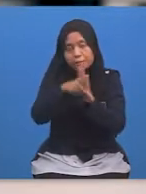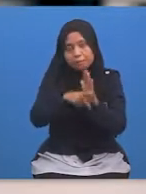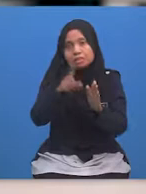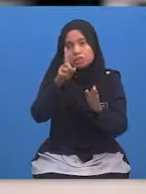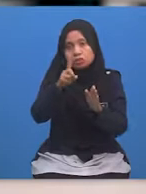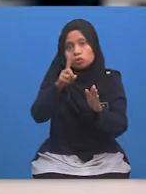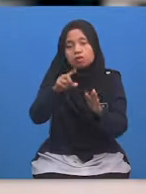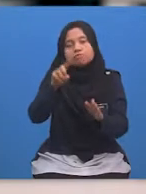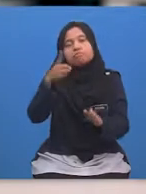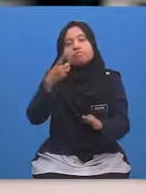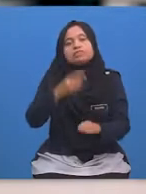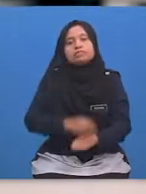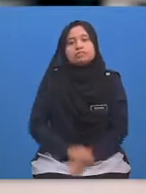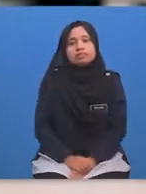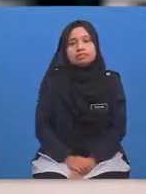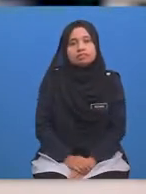perseorangan sahaja.